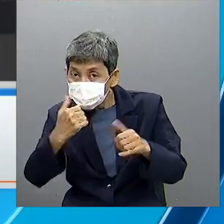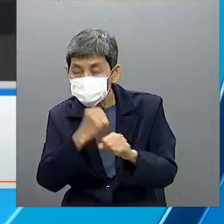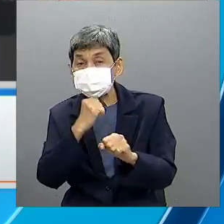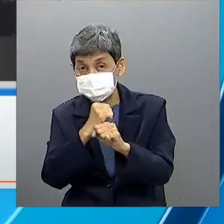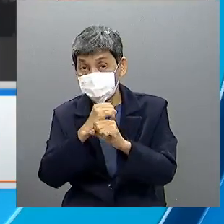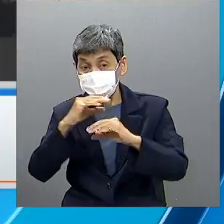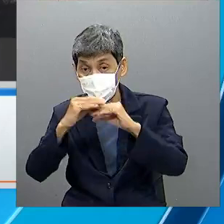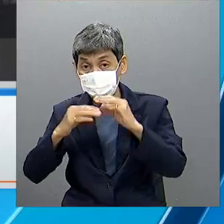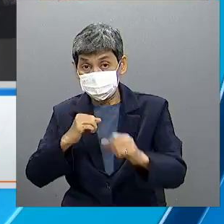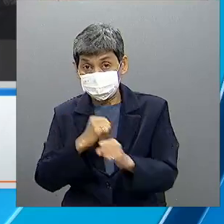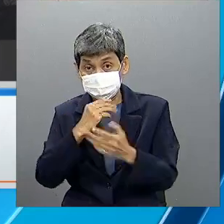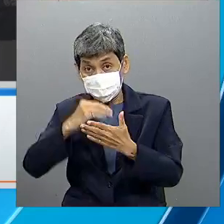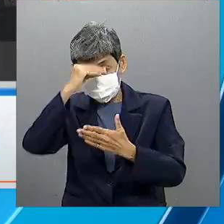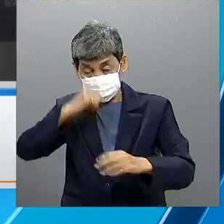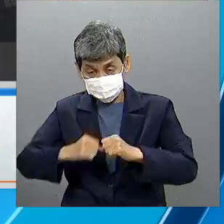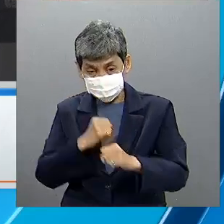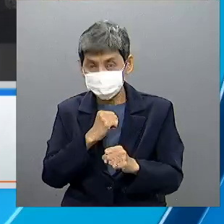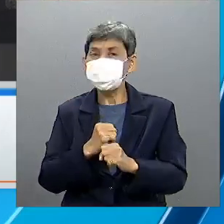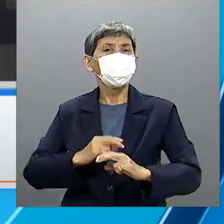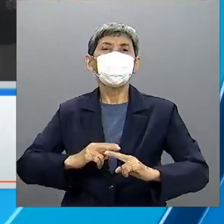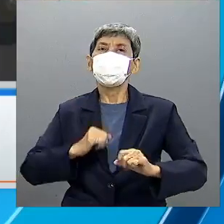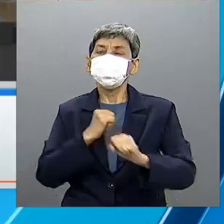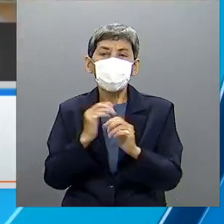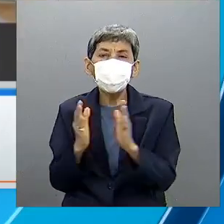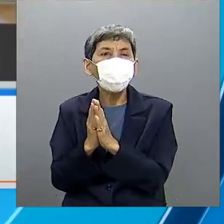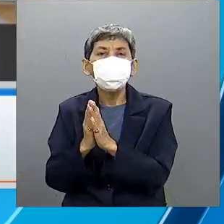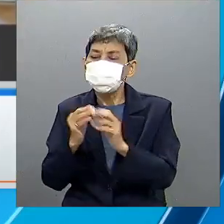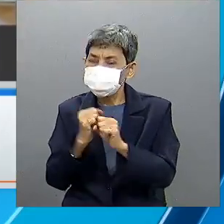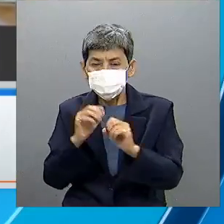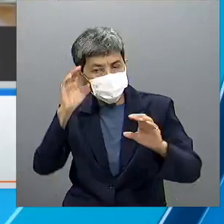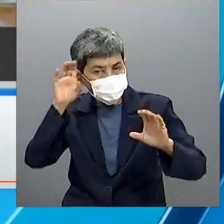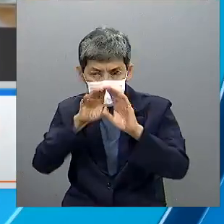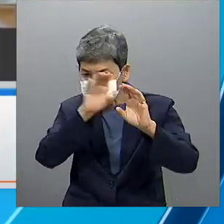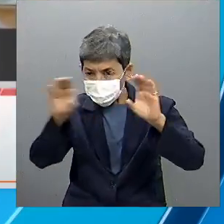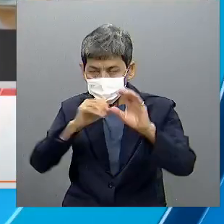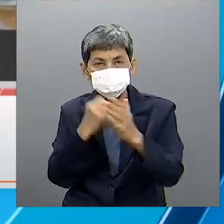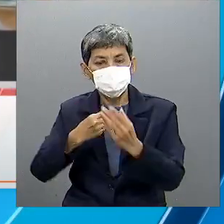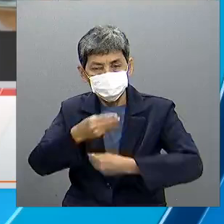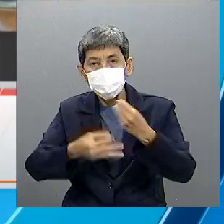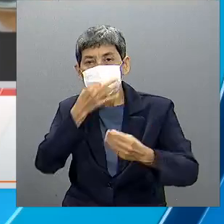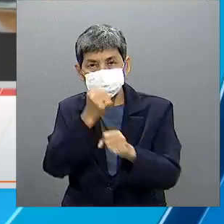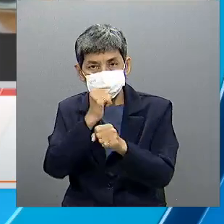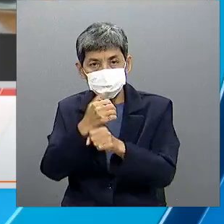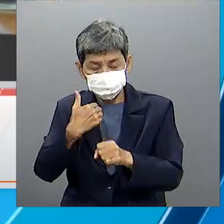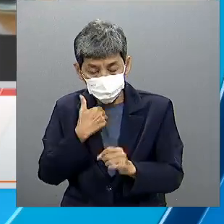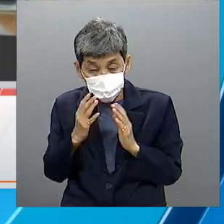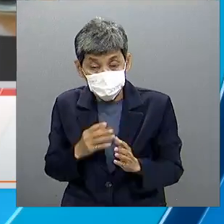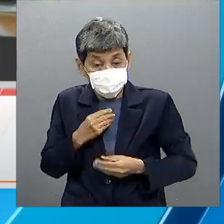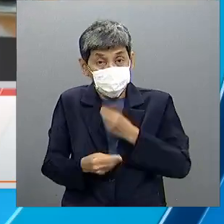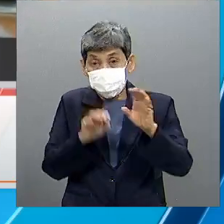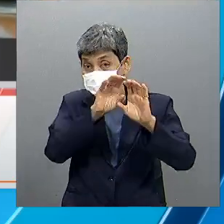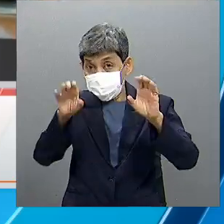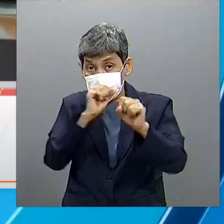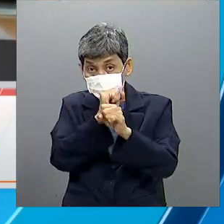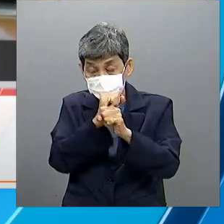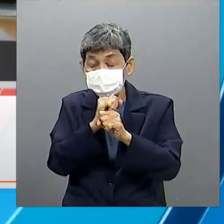ำสื่อเนี่ยเขาก็เริ่มทำงานกับเกี่ยวข้องกับสื่อมากขึ้นอะไรเงี้ยมีรายได้แล้วก็ส่วนของคนที่ขายของออนไลน์เนี่ยเขาอาจไม่ได้เ